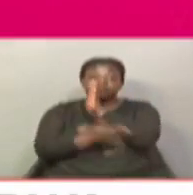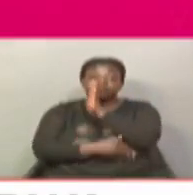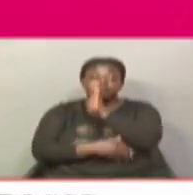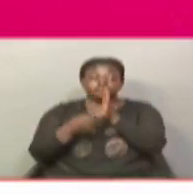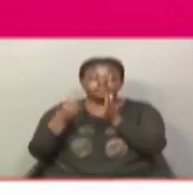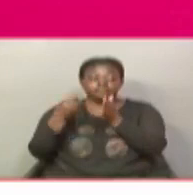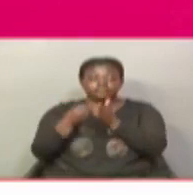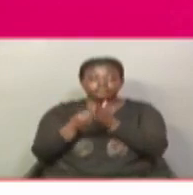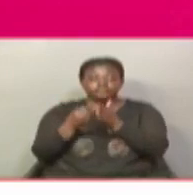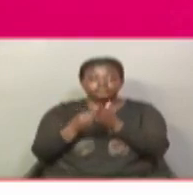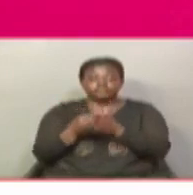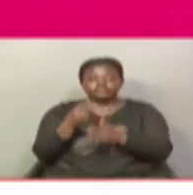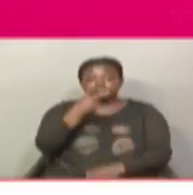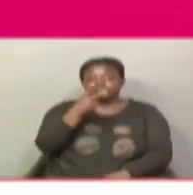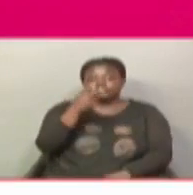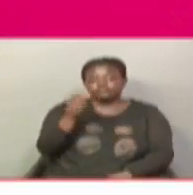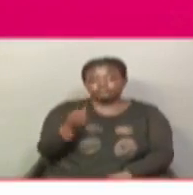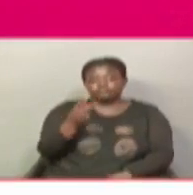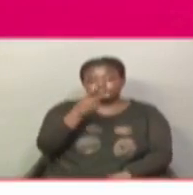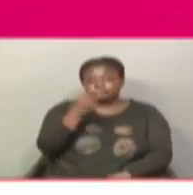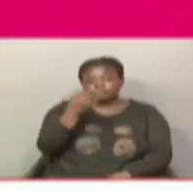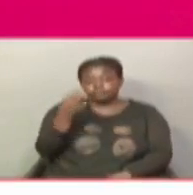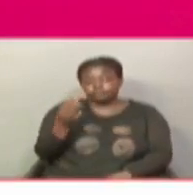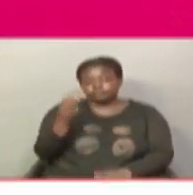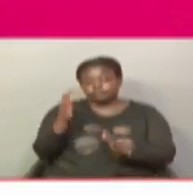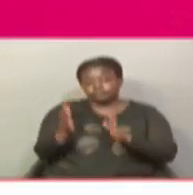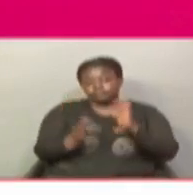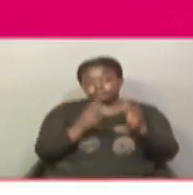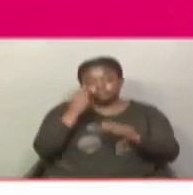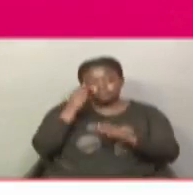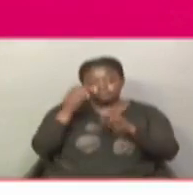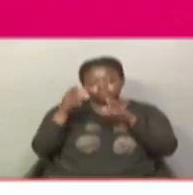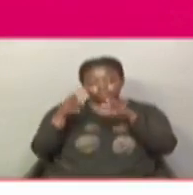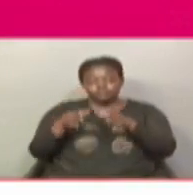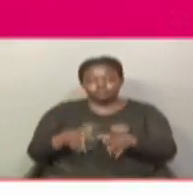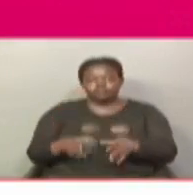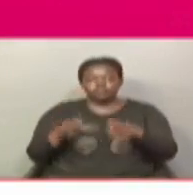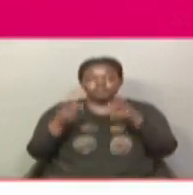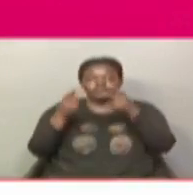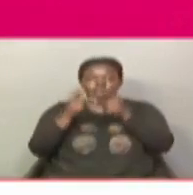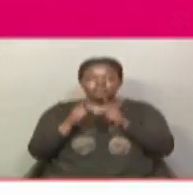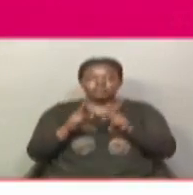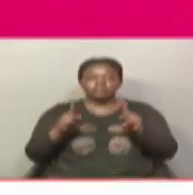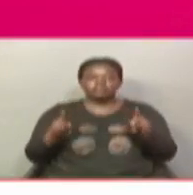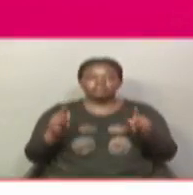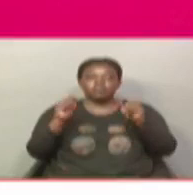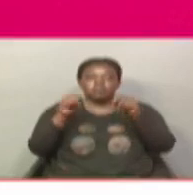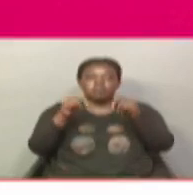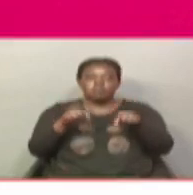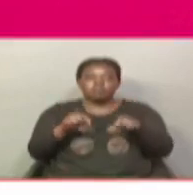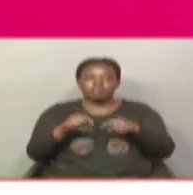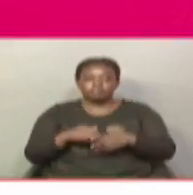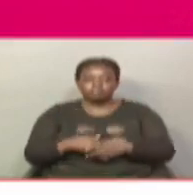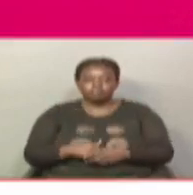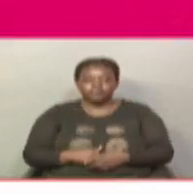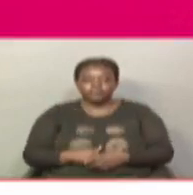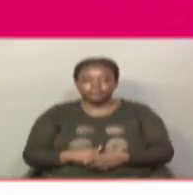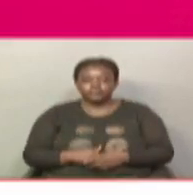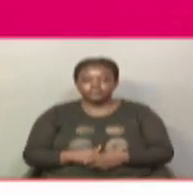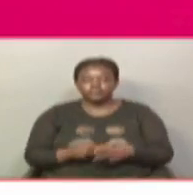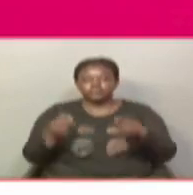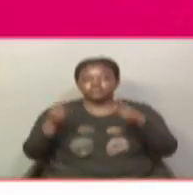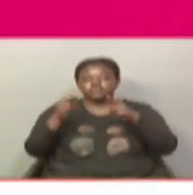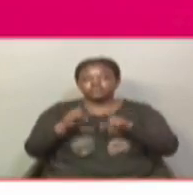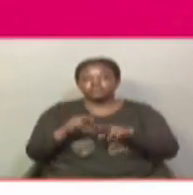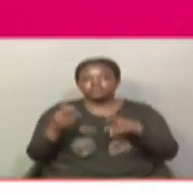Money 2023 okutegekebwa kampuni ya Vision Group zitongozeddwa olunaku olwaleero. Guno gwakubeera